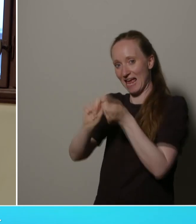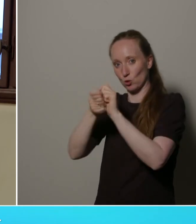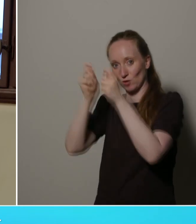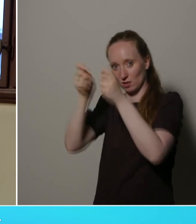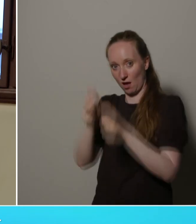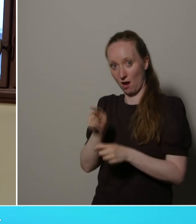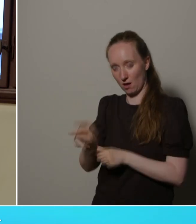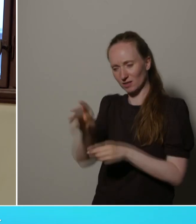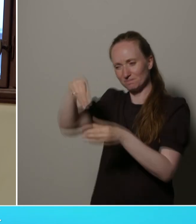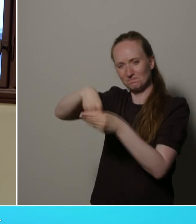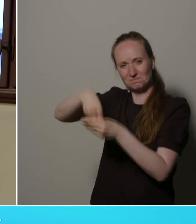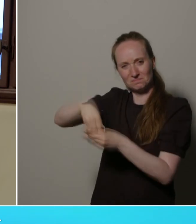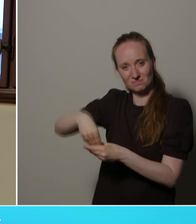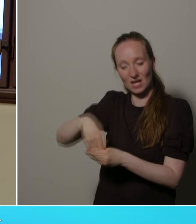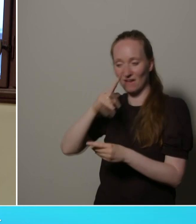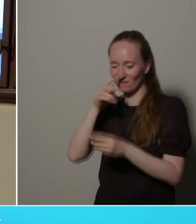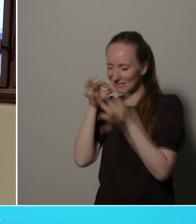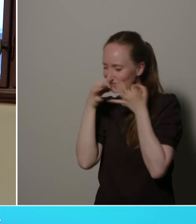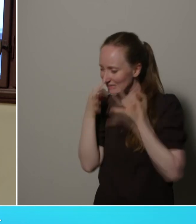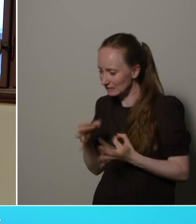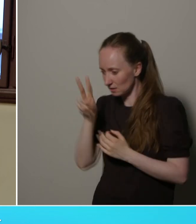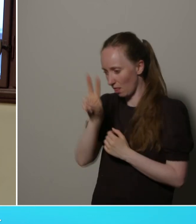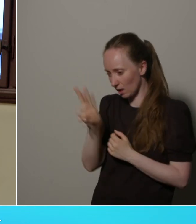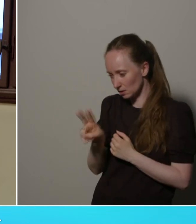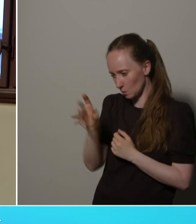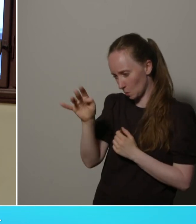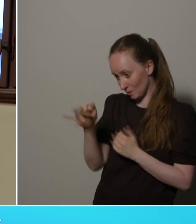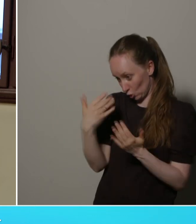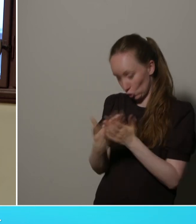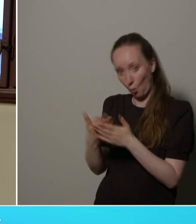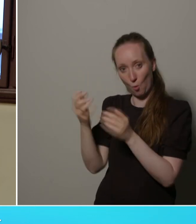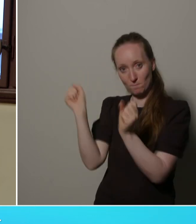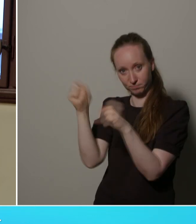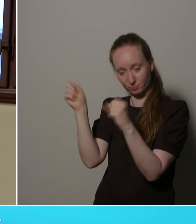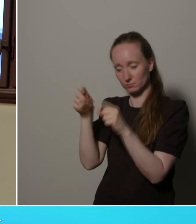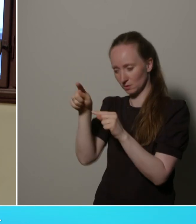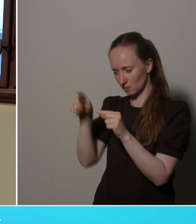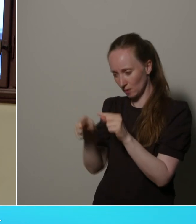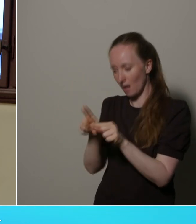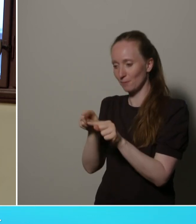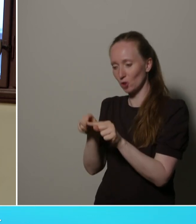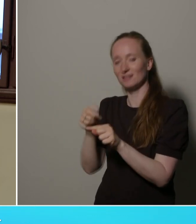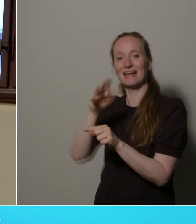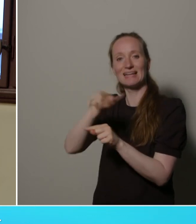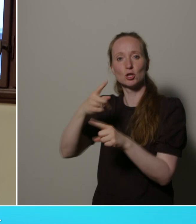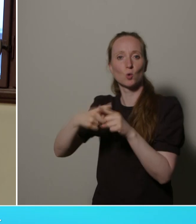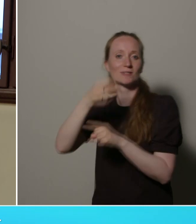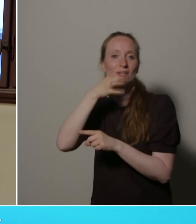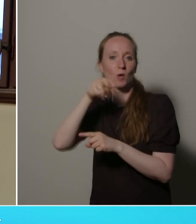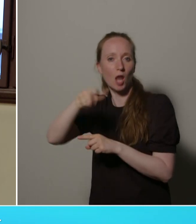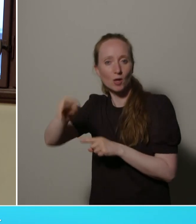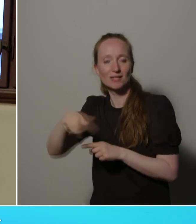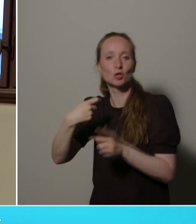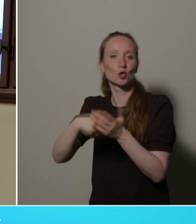dass, wenn man den wörtlich liest und so beschließt, dass Kinder und Jugendliche dann 30 Euro kosten.